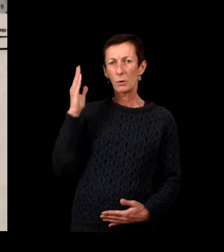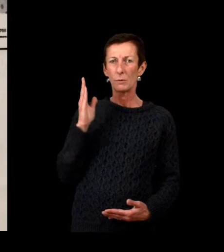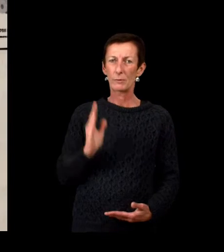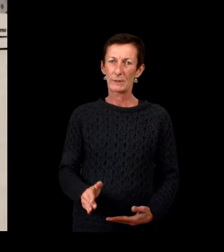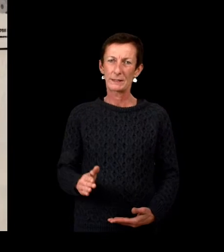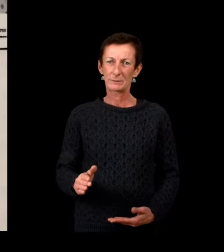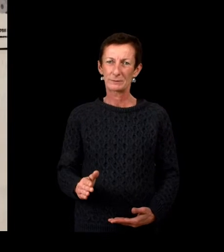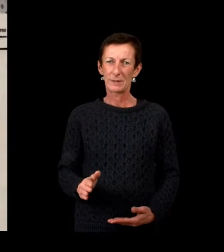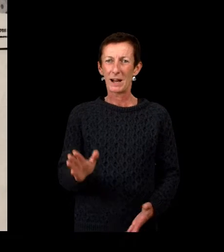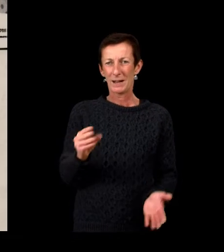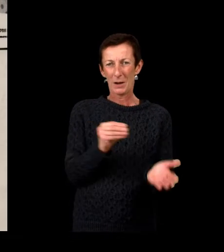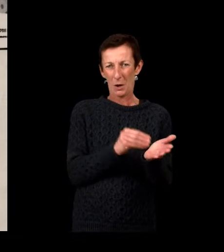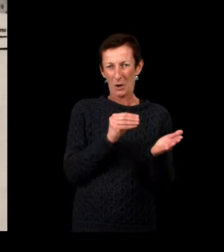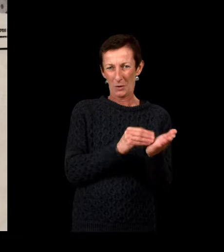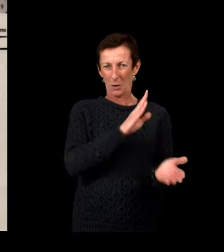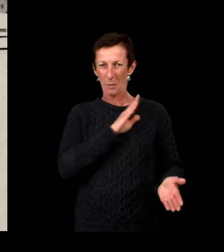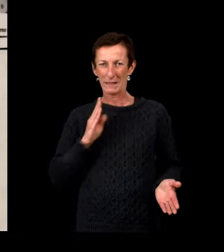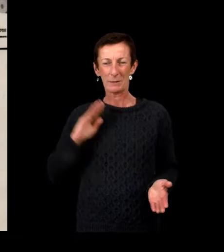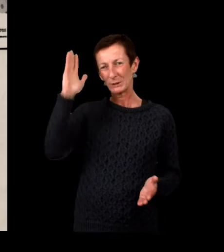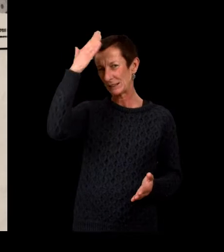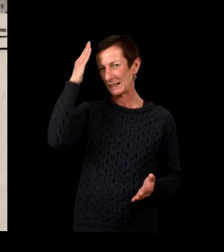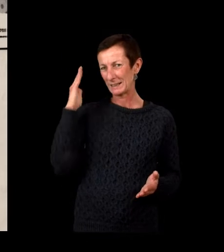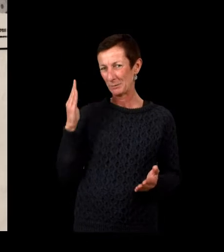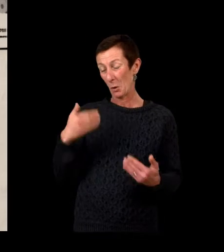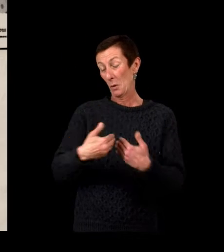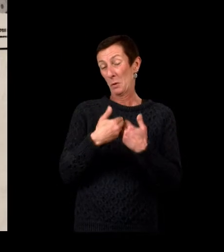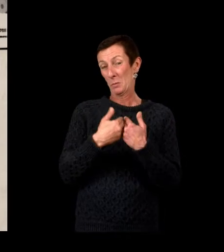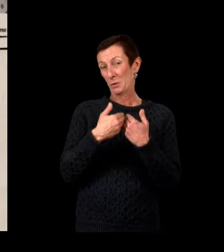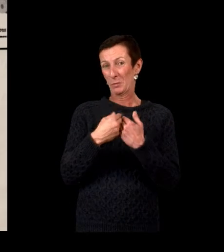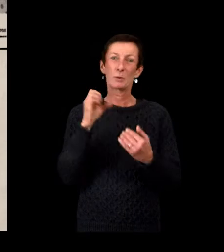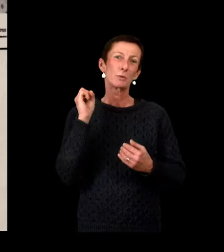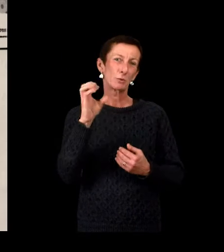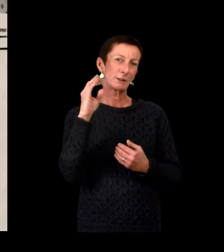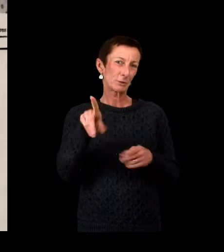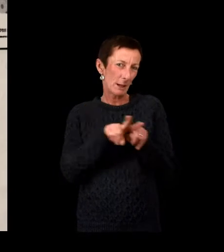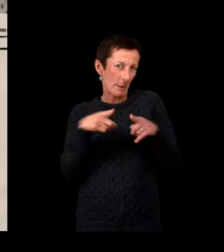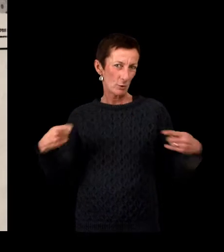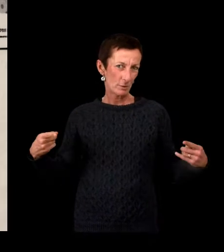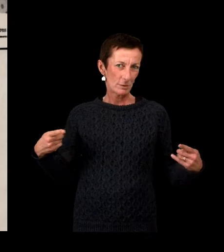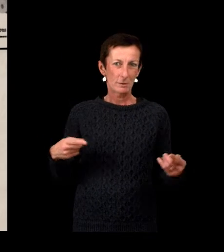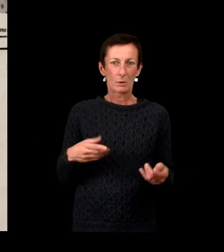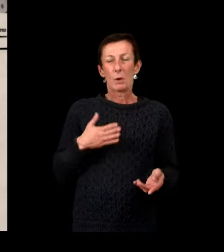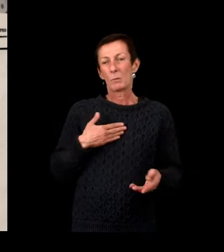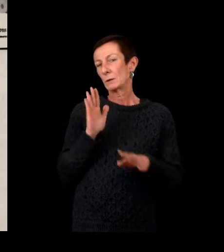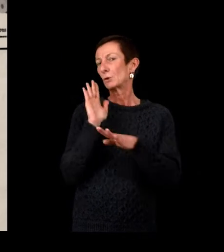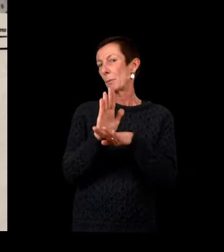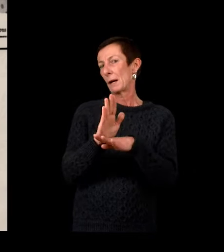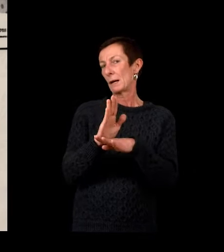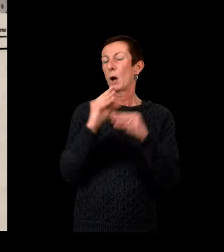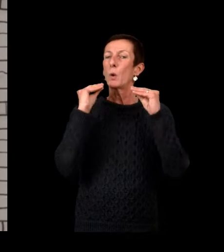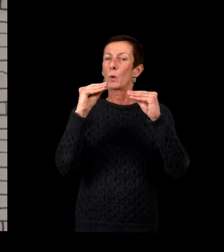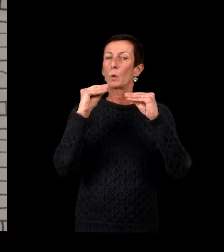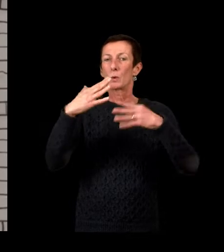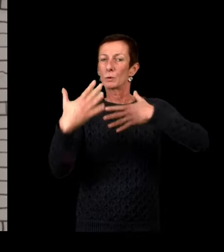Oh, t'as encore eu Madame Jacqueline aujourd'hui. Elle me demande tous les jours la même chose, hein. Bon allez, je file. J'ai mon cours de danse ce soir. À demain. À